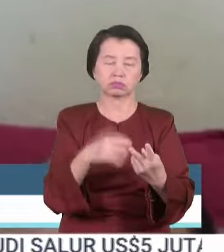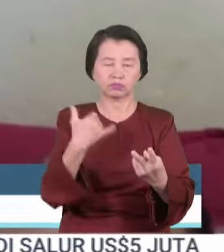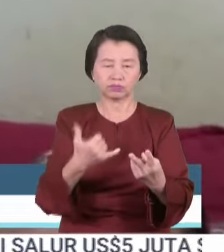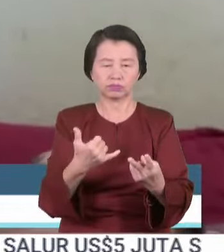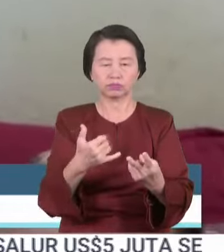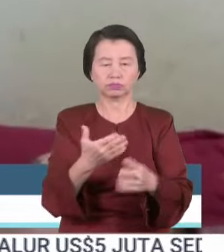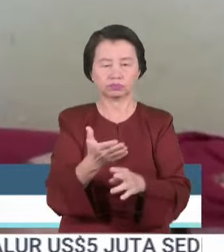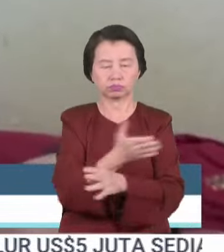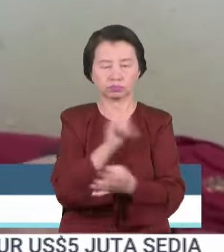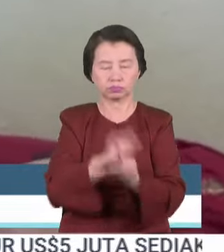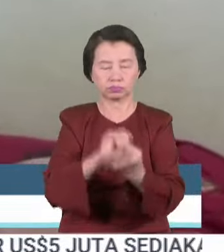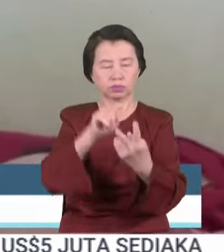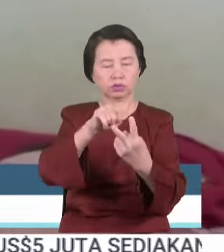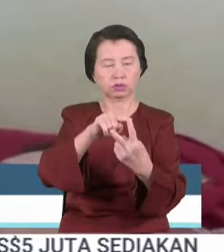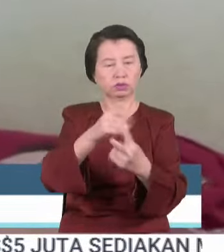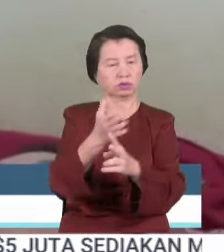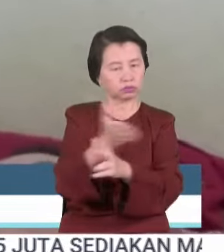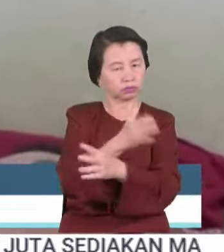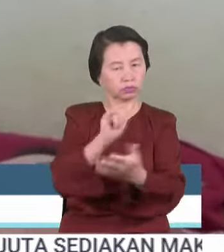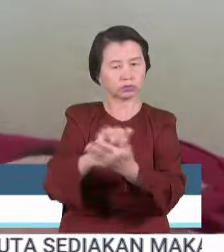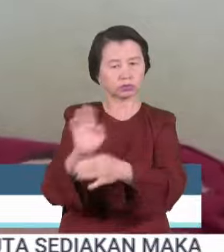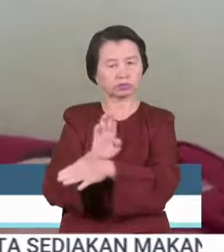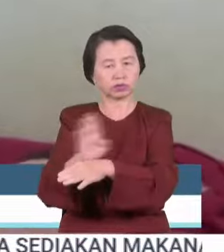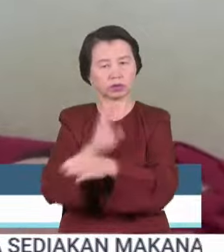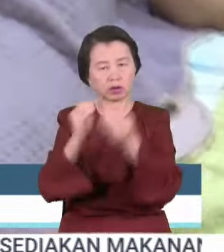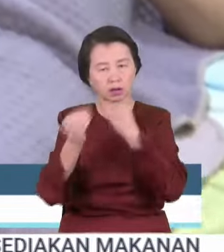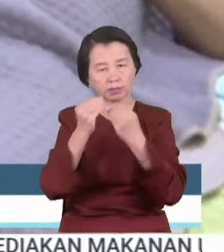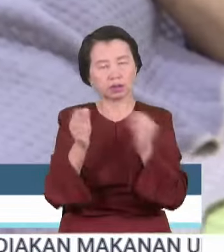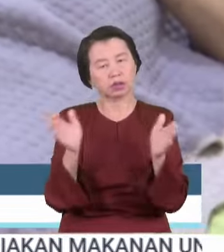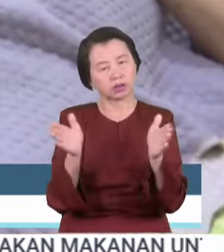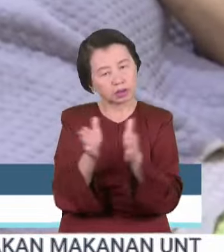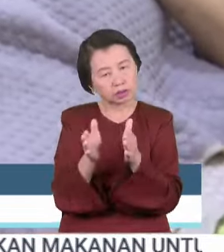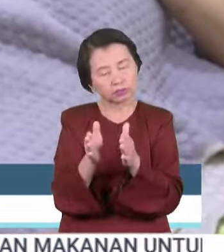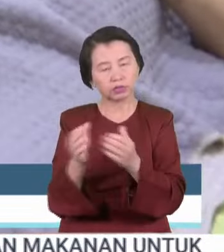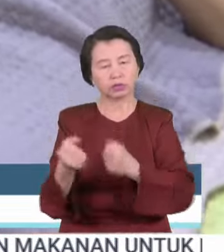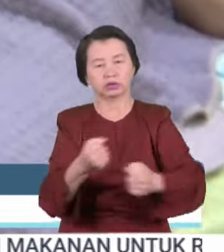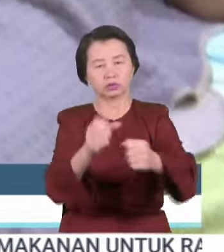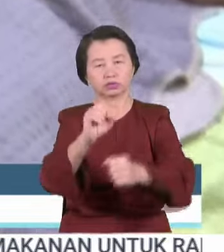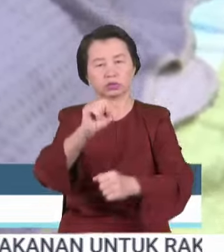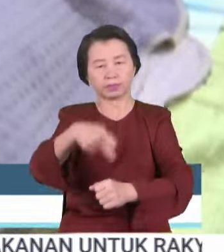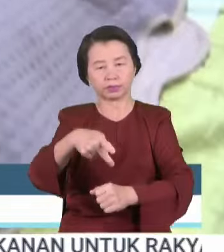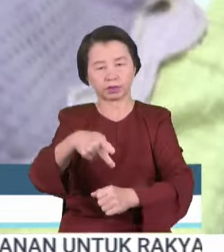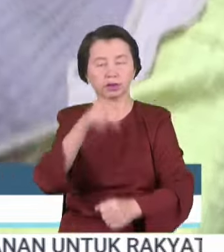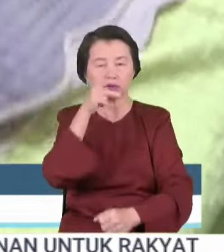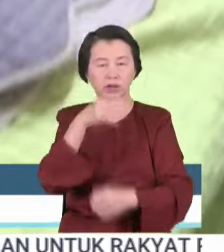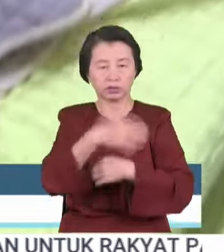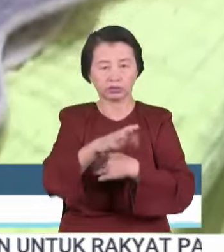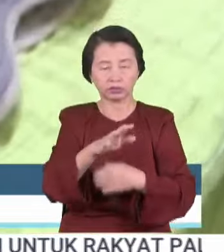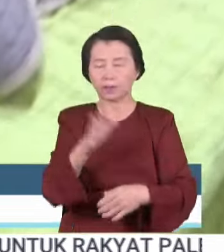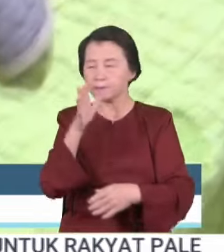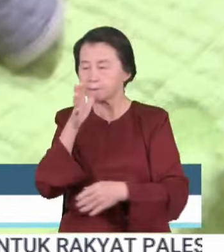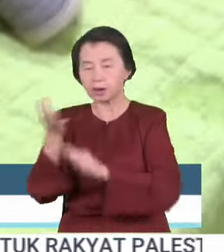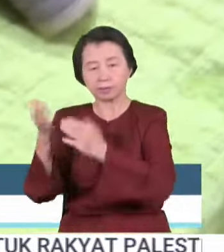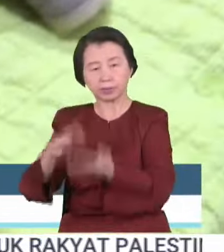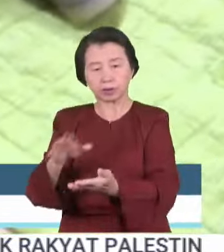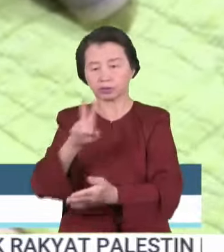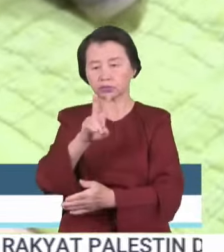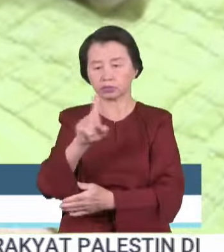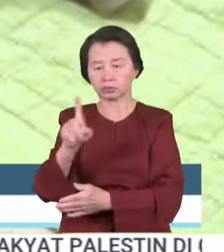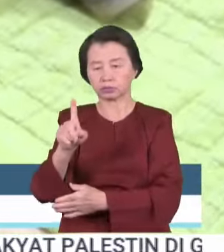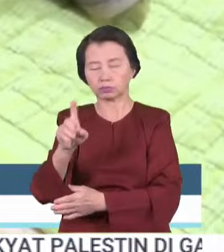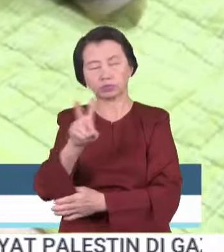Azim sebelum ini mencari rezeki berniaga makanan secara kecil-kecilan di Sungai Petani sejak kematian ibunya pada